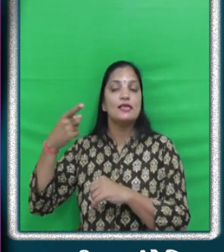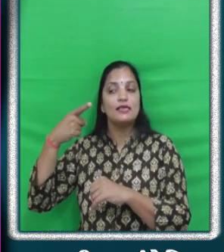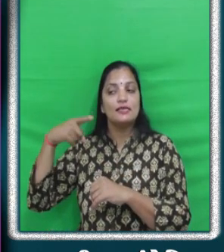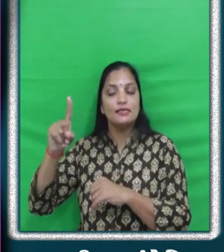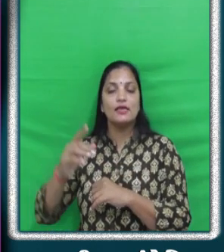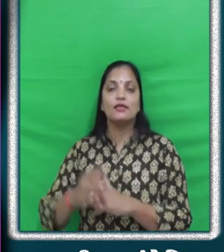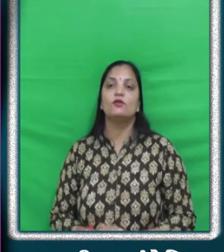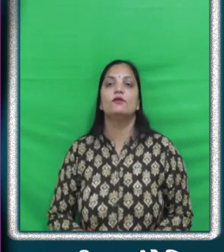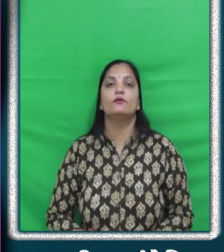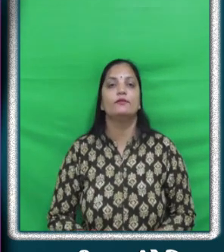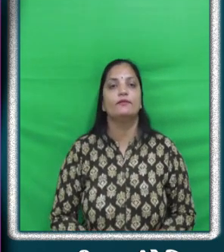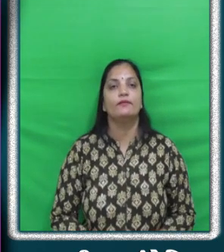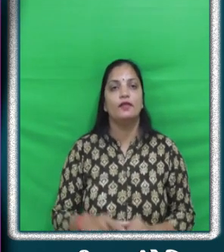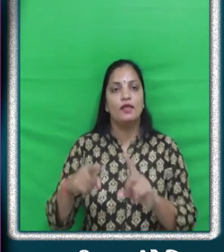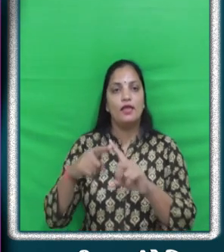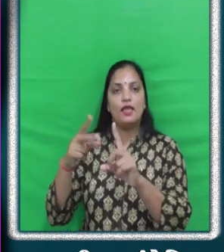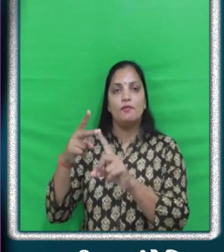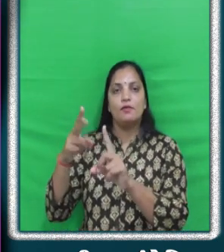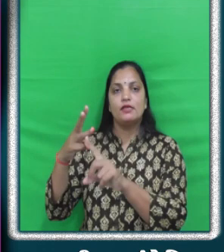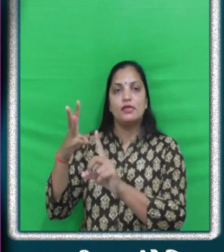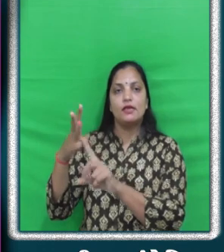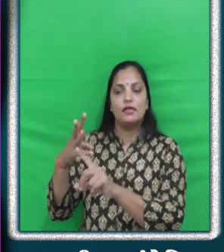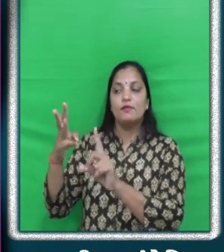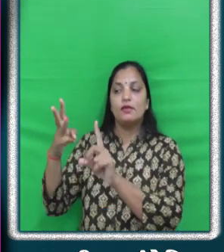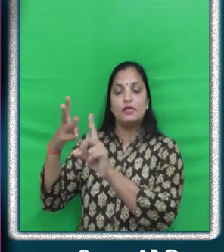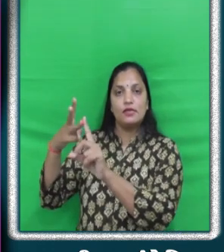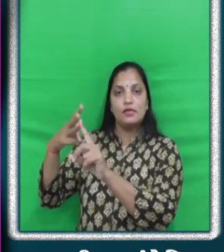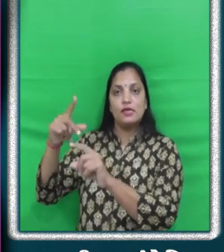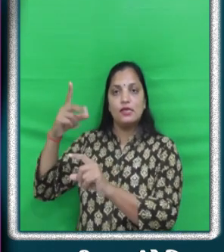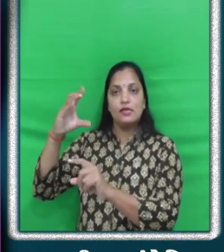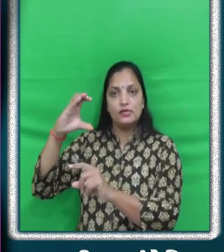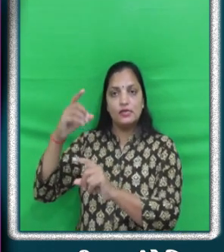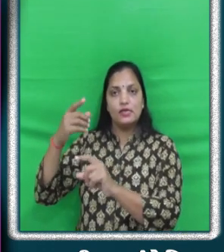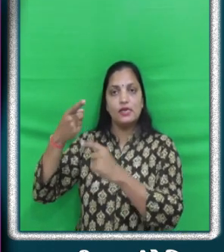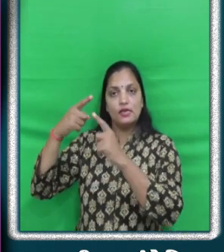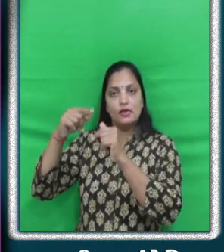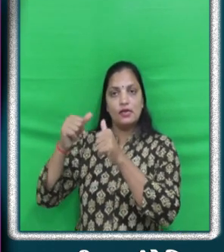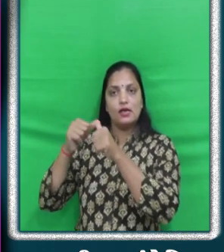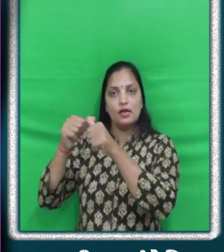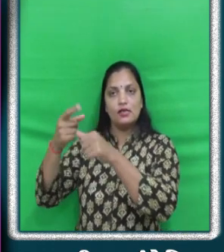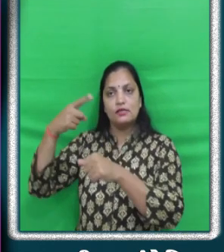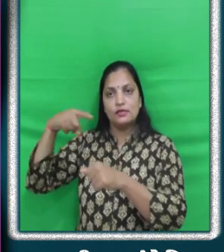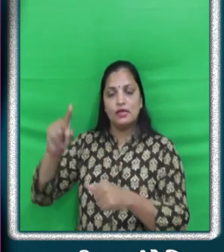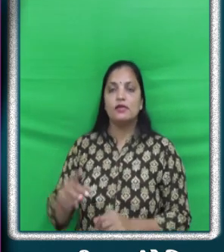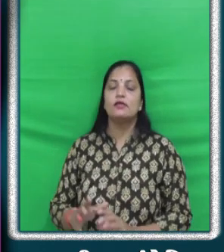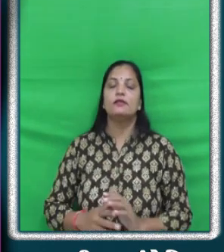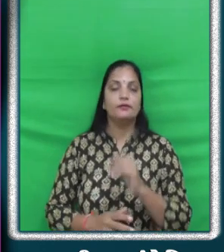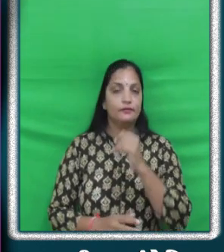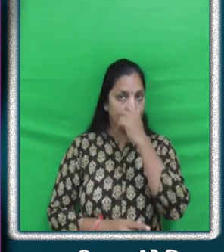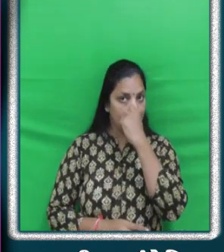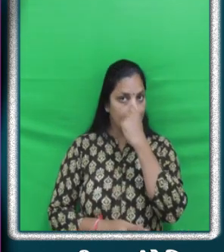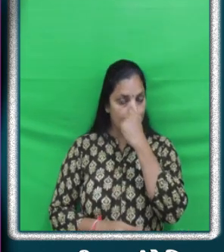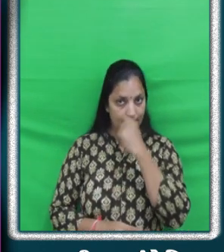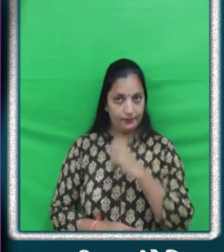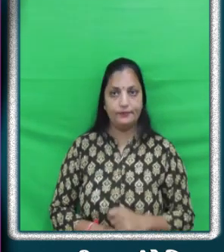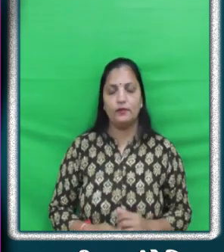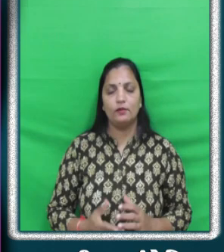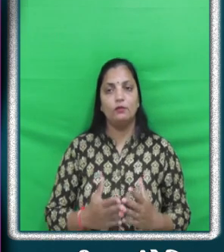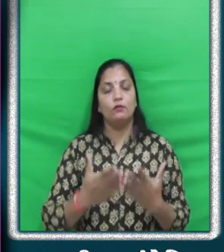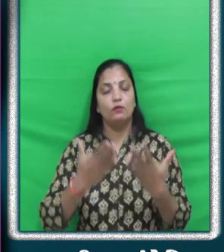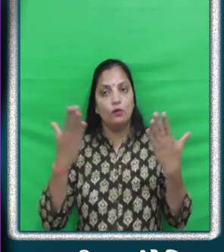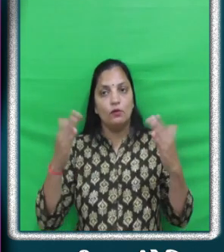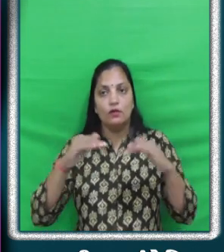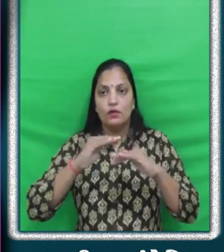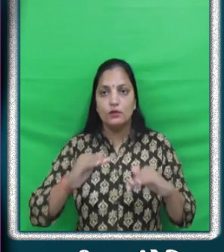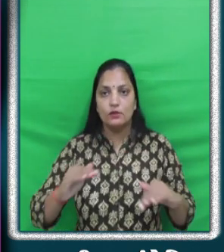સી. ટેલી કરી લો કે સી, મૂત્રપિંડ, મૂત્રવાહિની, મૂત્રાશય કે મૂત્રમાર્ગ તમારા આન્સર સાથે મેચ થાય છે. વેરી ગુડ,